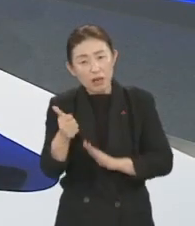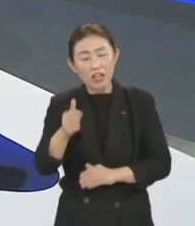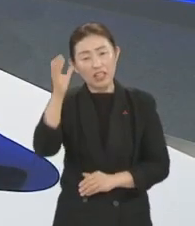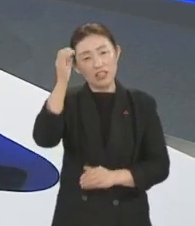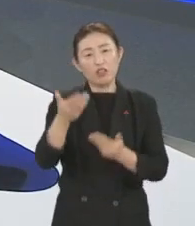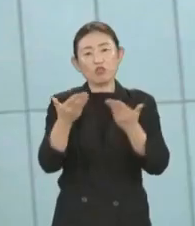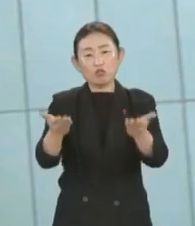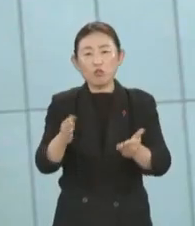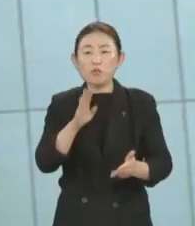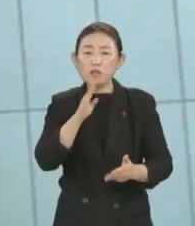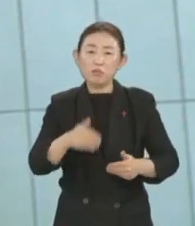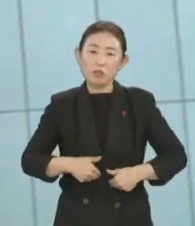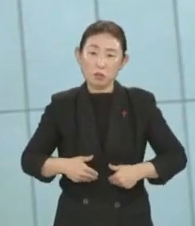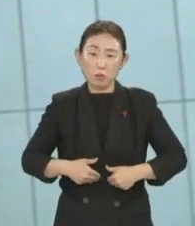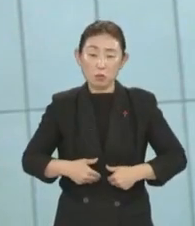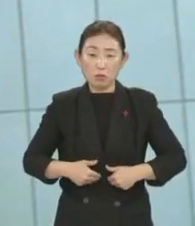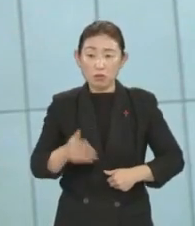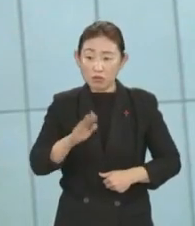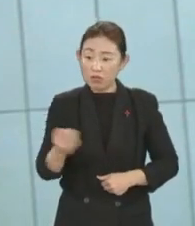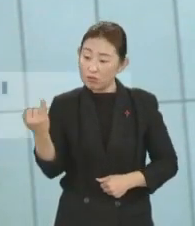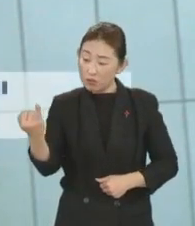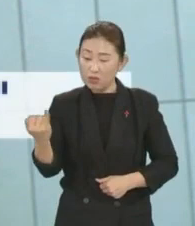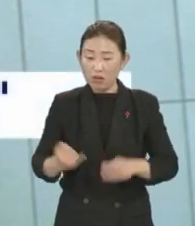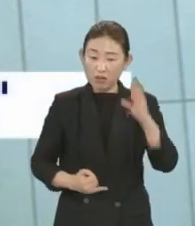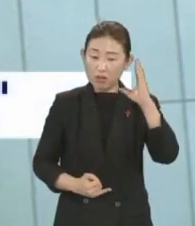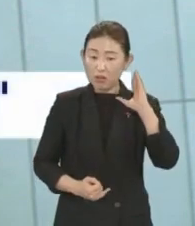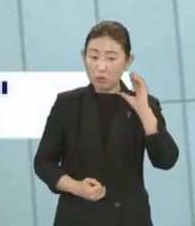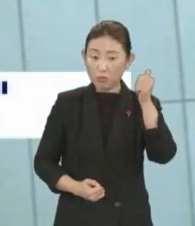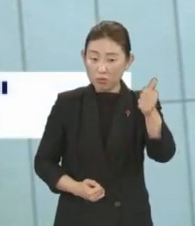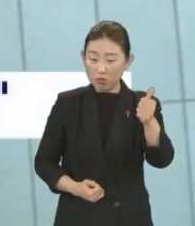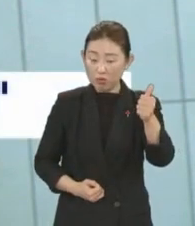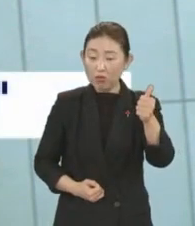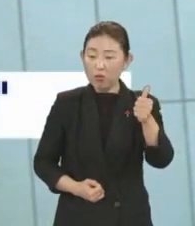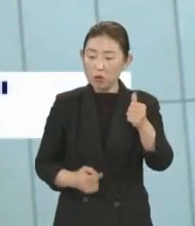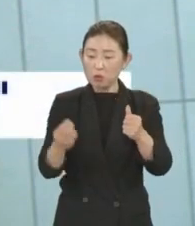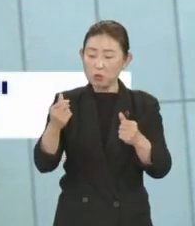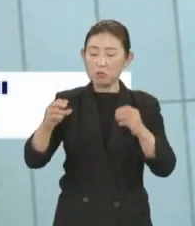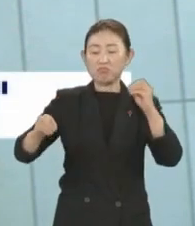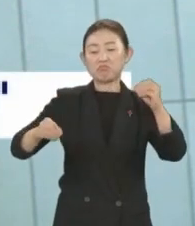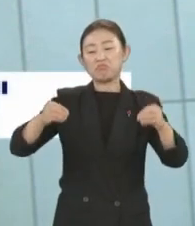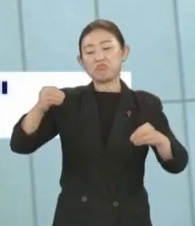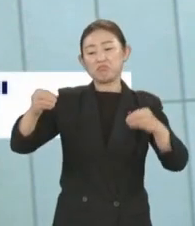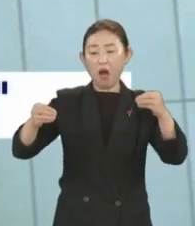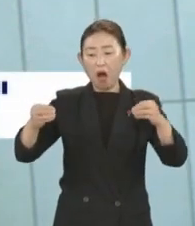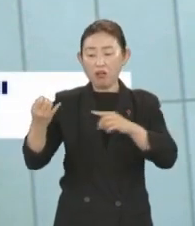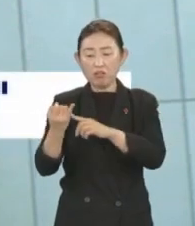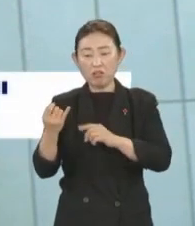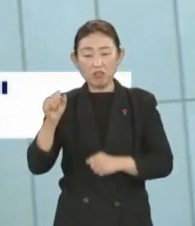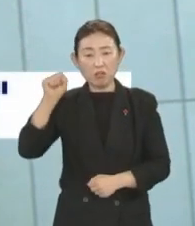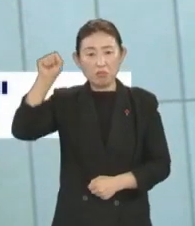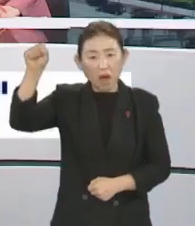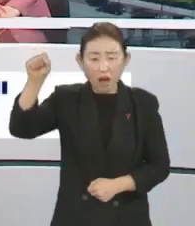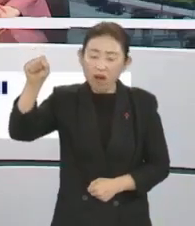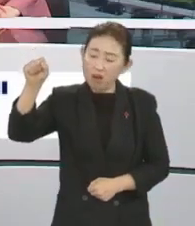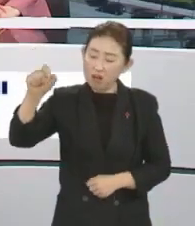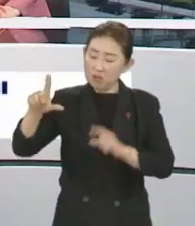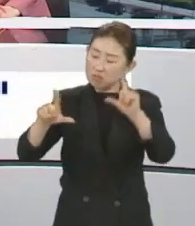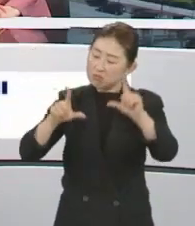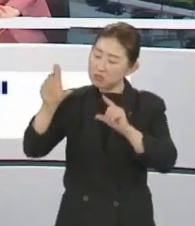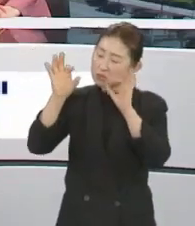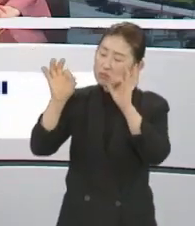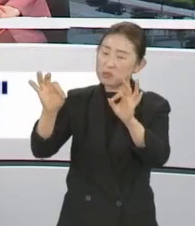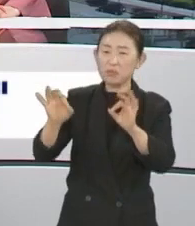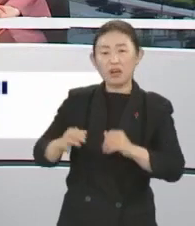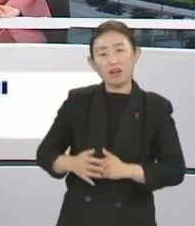전당대회가 돼야 되는데 대통령과 각을 세우면서 그 전당대회를 나가려고 하는 이런 모습. 이